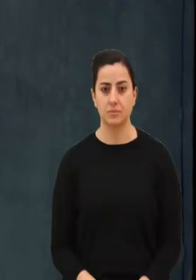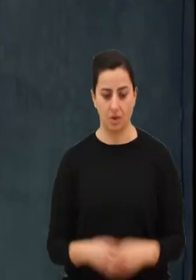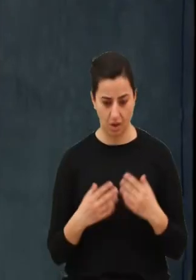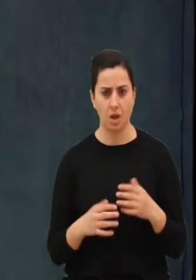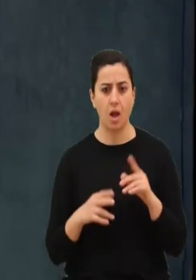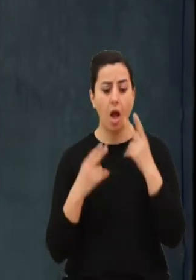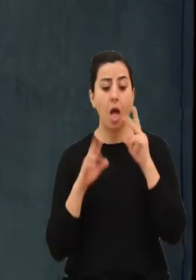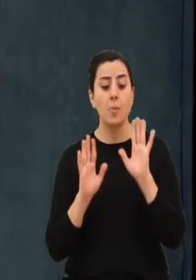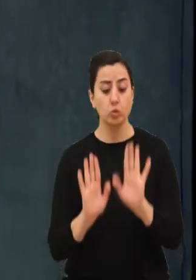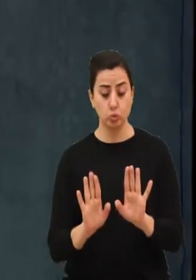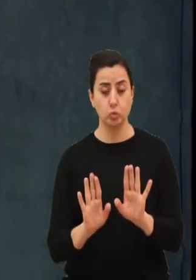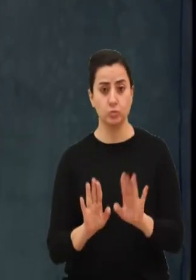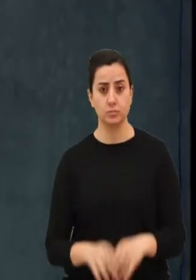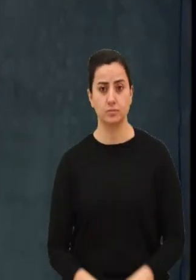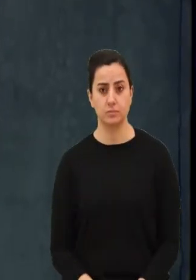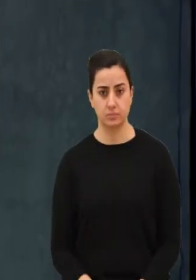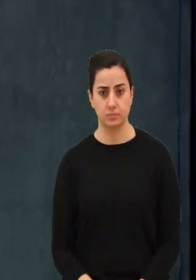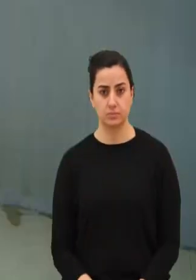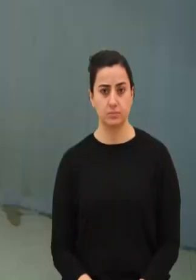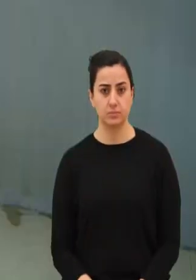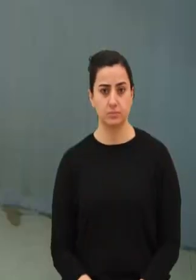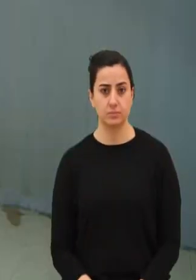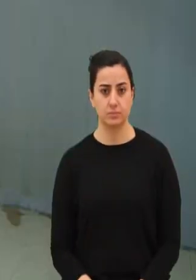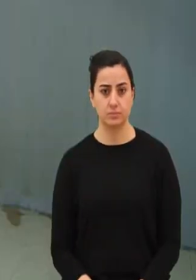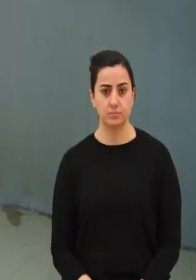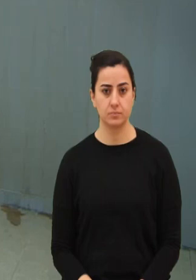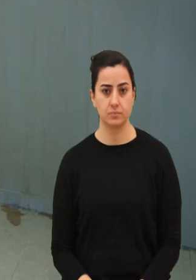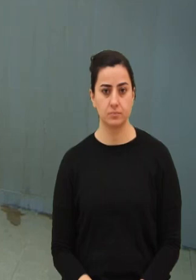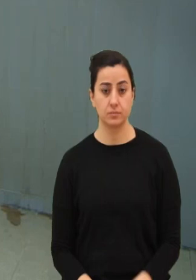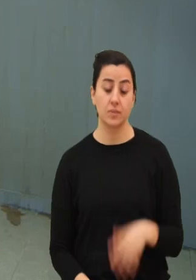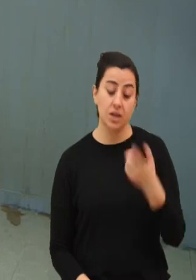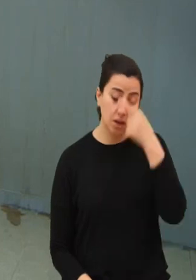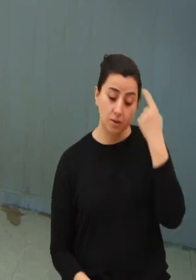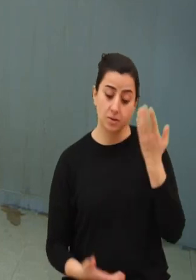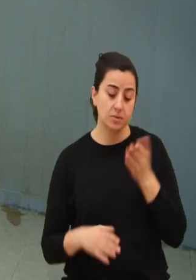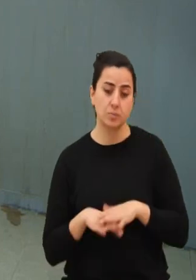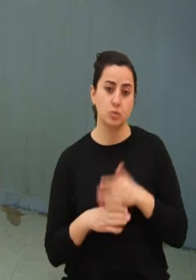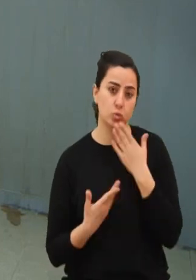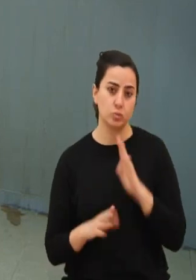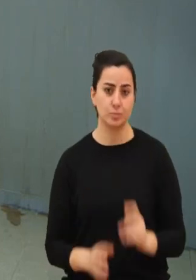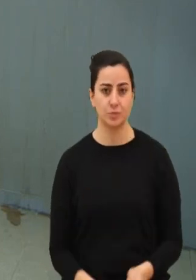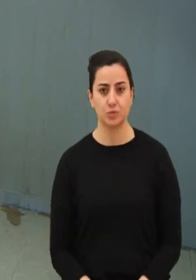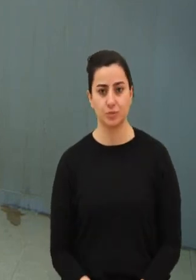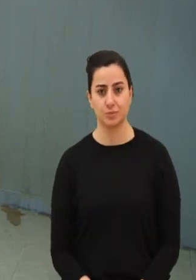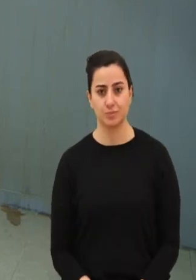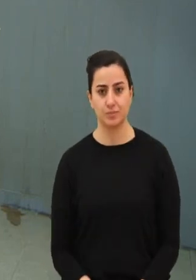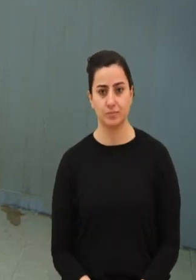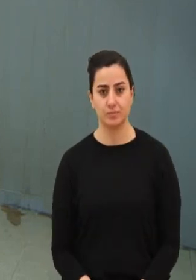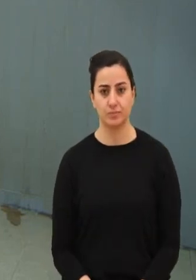Ha, ağlama öyle dur. Öyle dur orada Pıtık. Tamam mı? Kaderim bu, yapacak bir şey yok.